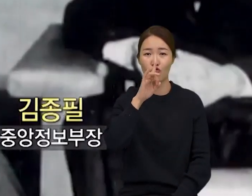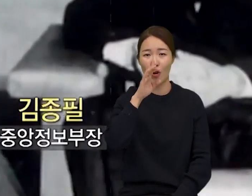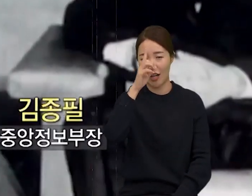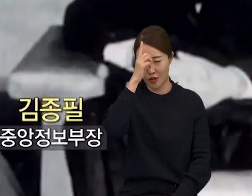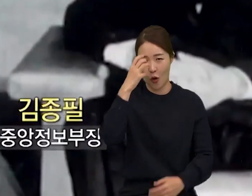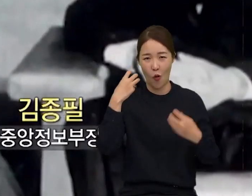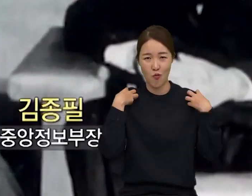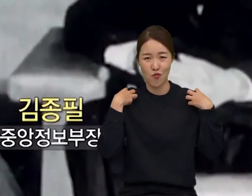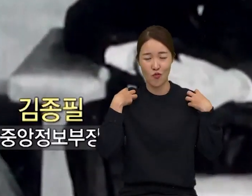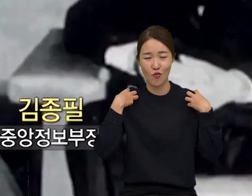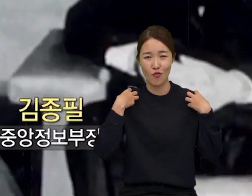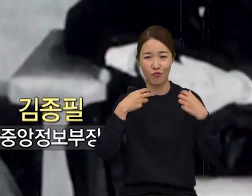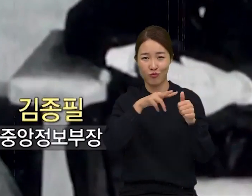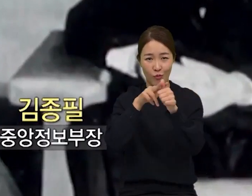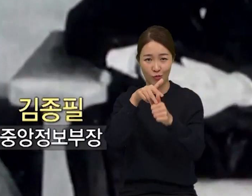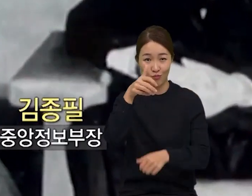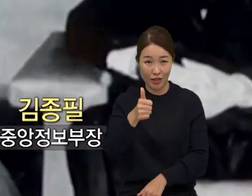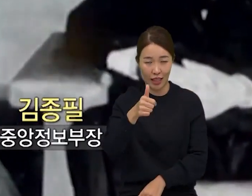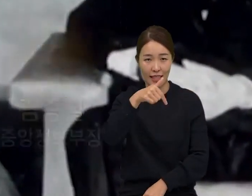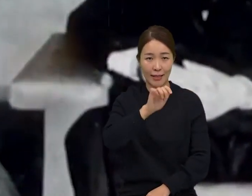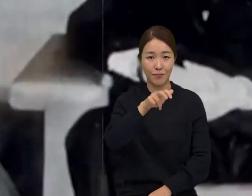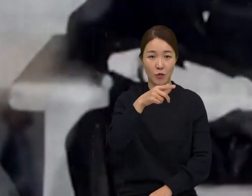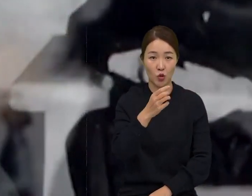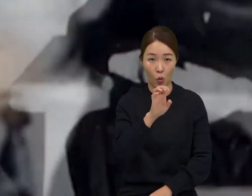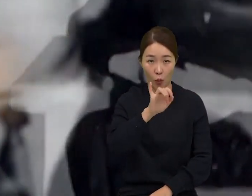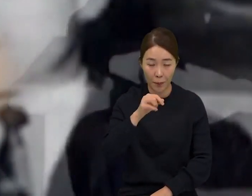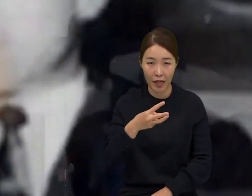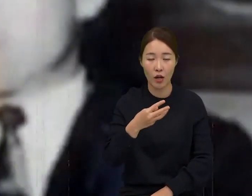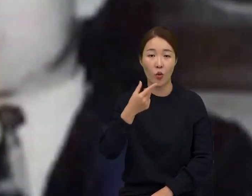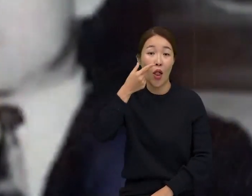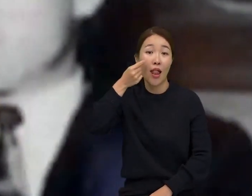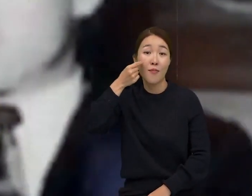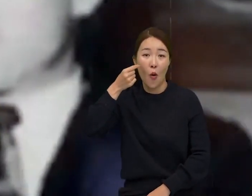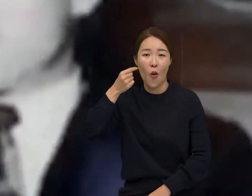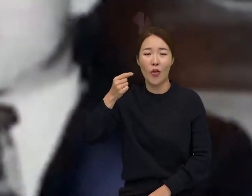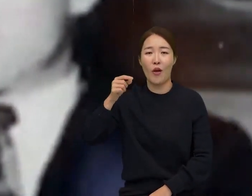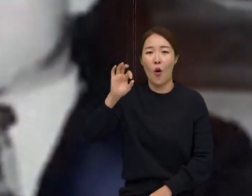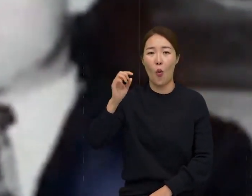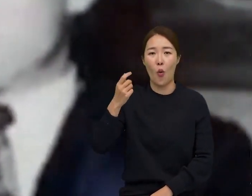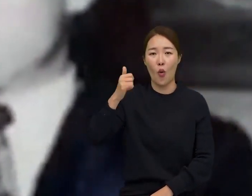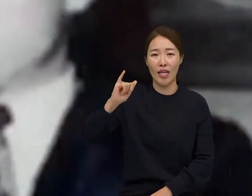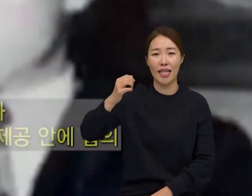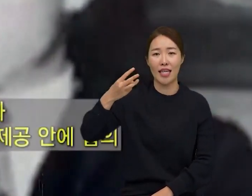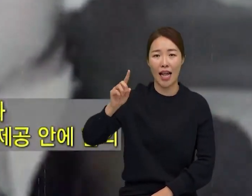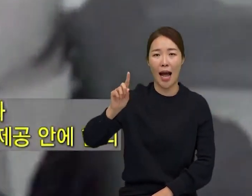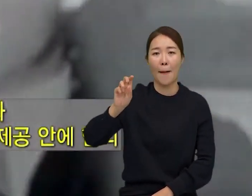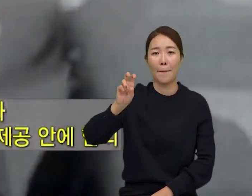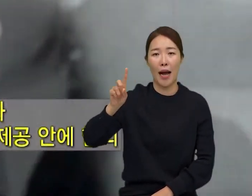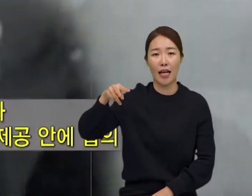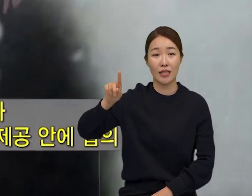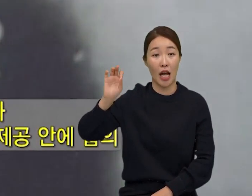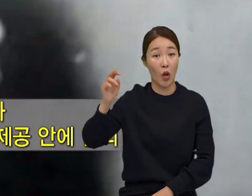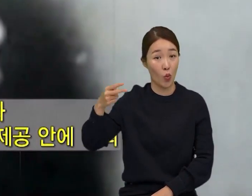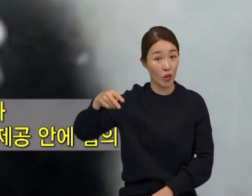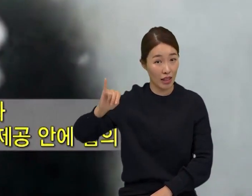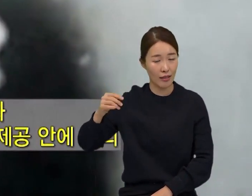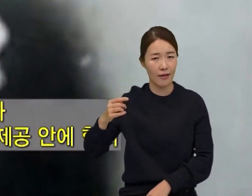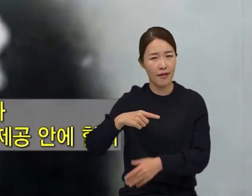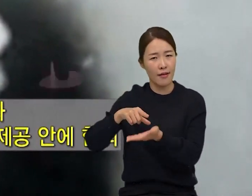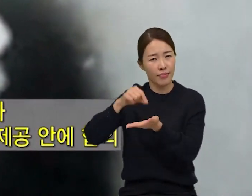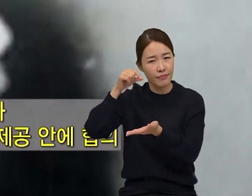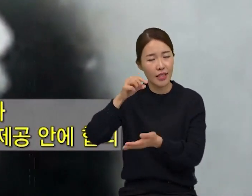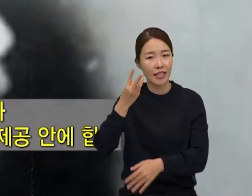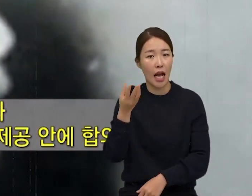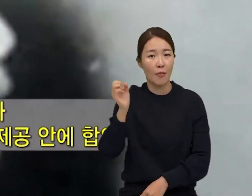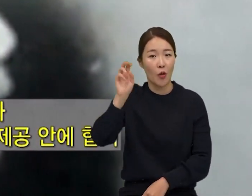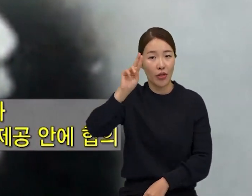11월 중앙정보부장 김종필과 일본 외상 오이라 마사요시는 무상 3억 달러와 유상 3억